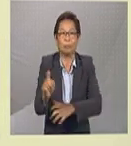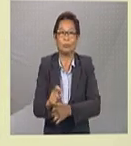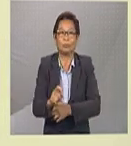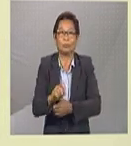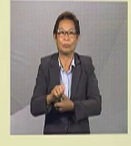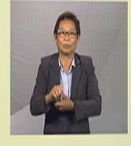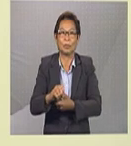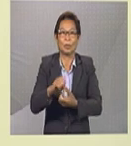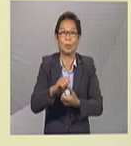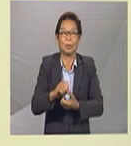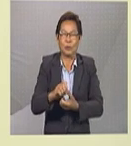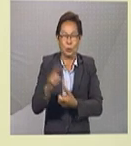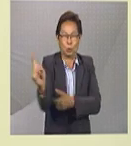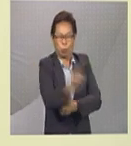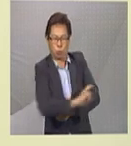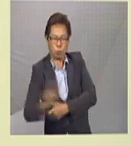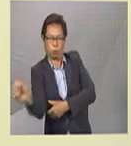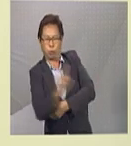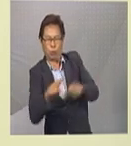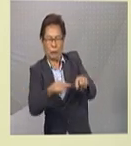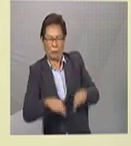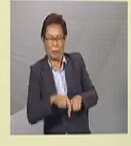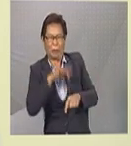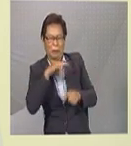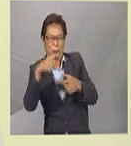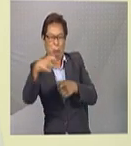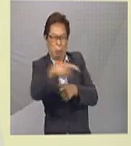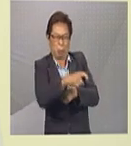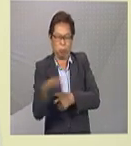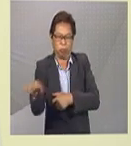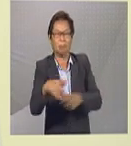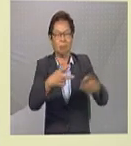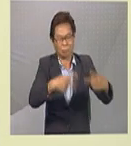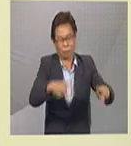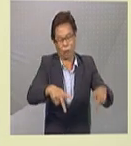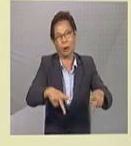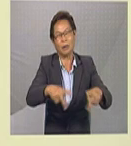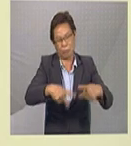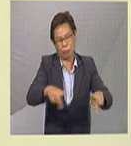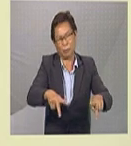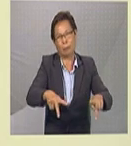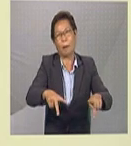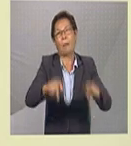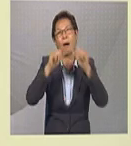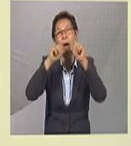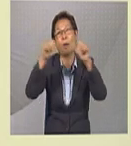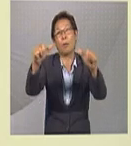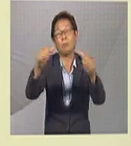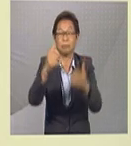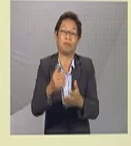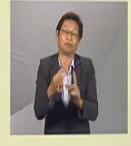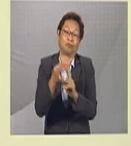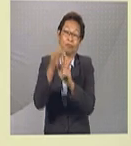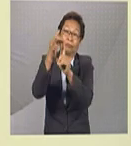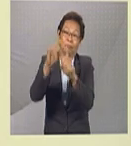menyah cemar atau menyah kuman di kawasan-kawasan premis awam, terutamanya